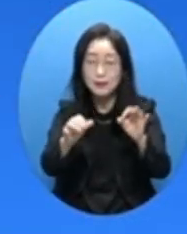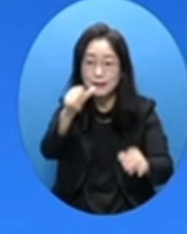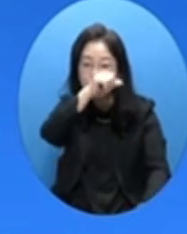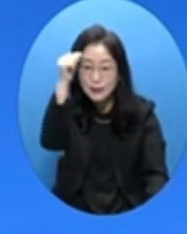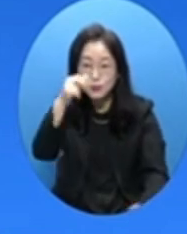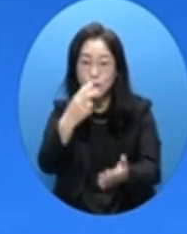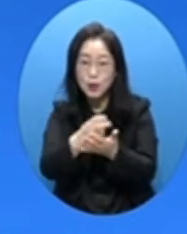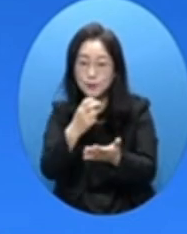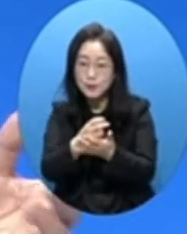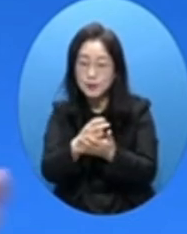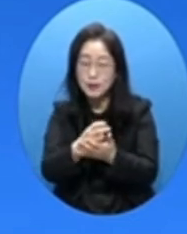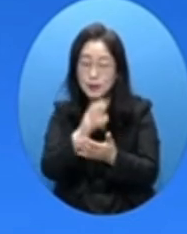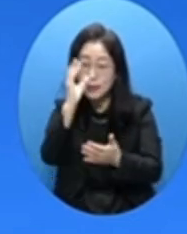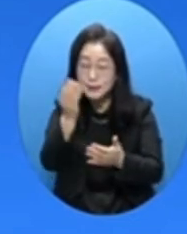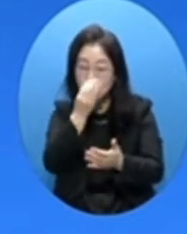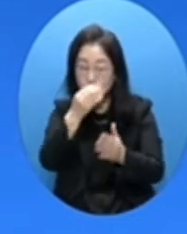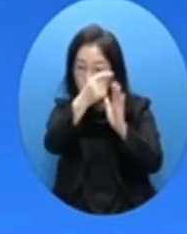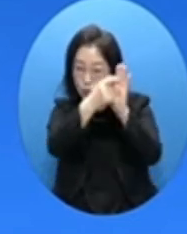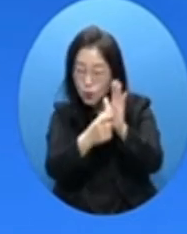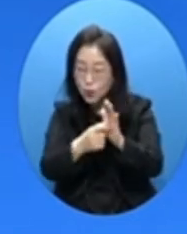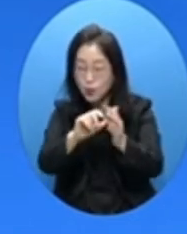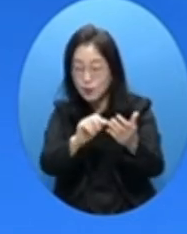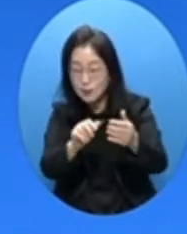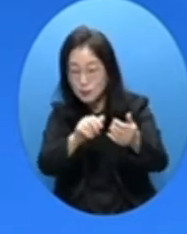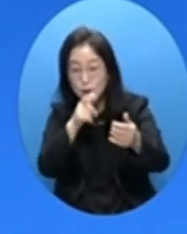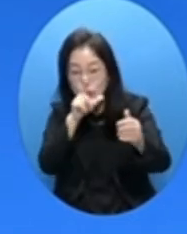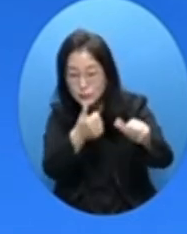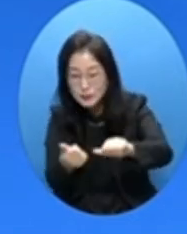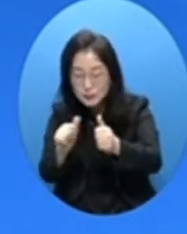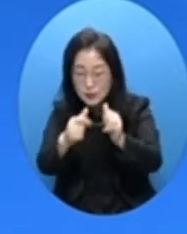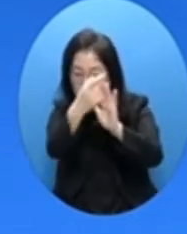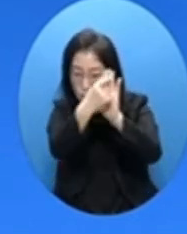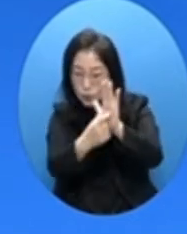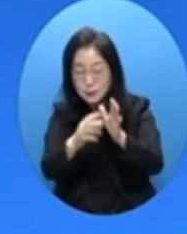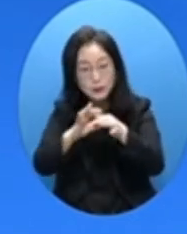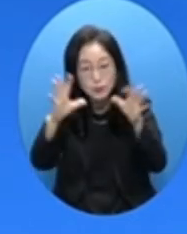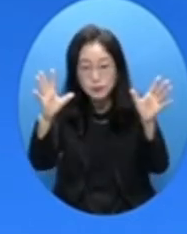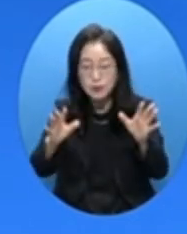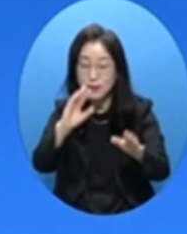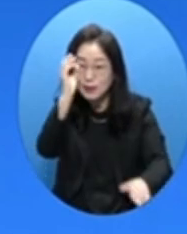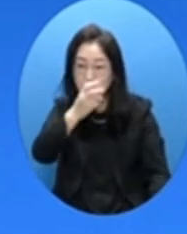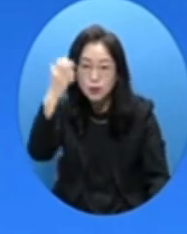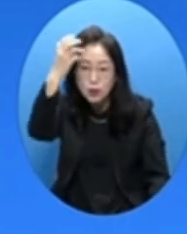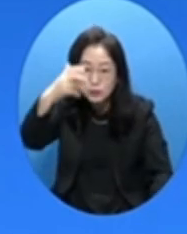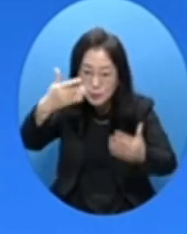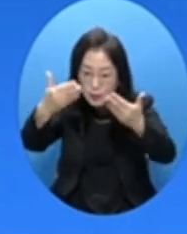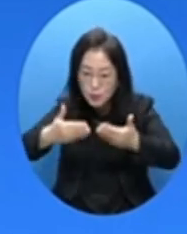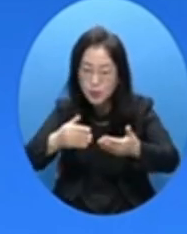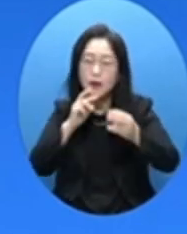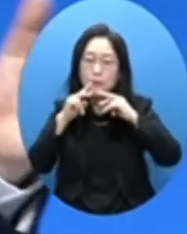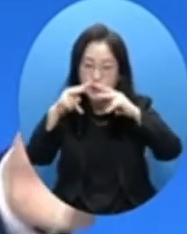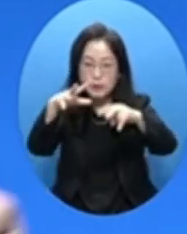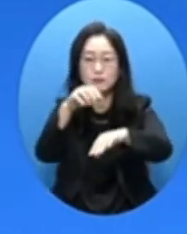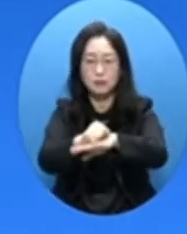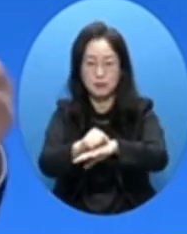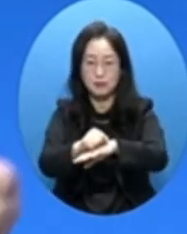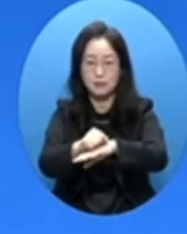장로교 감리교 성결교 침례교 구분 없이 다 성령 받고 방한 말하는 사람들입니다 그래서